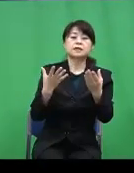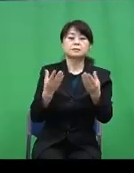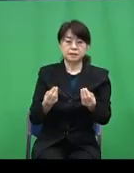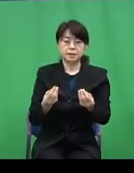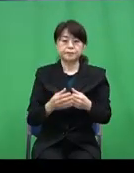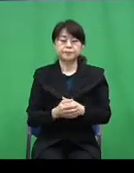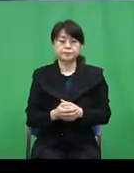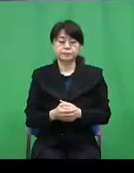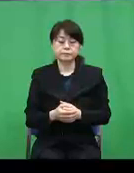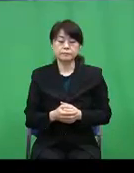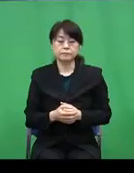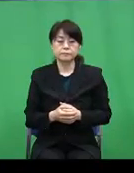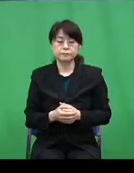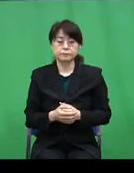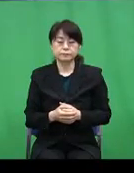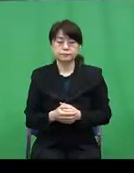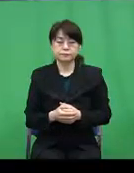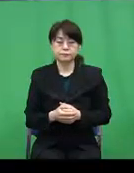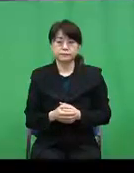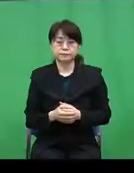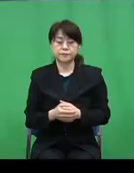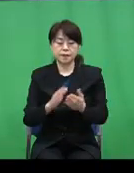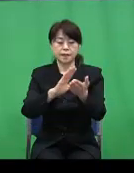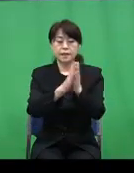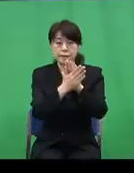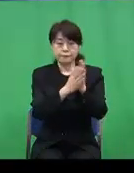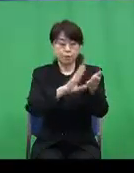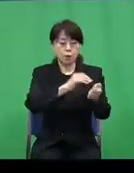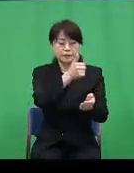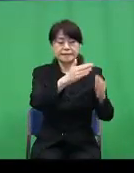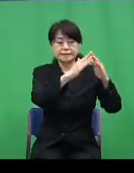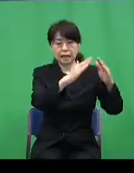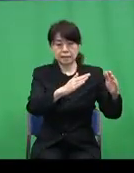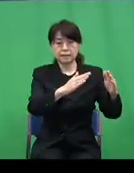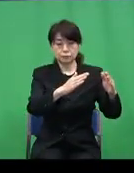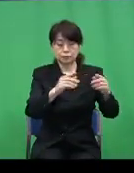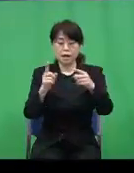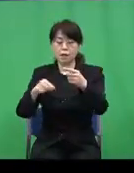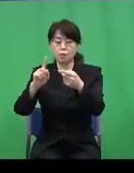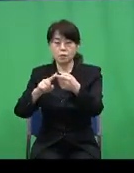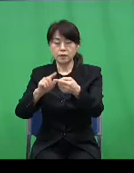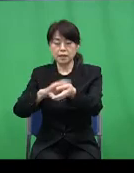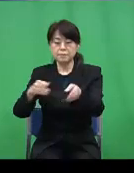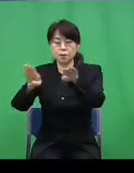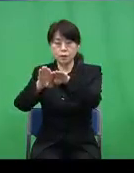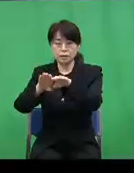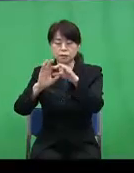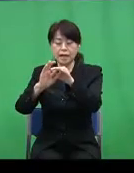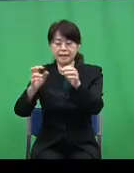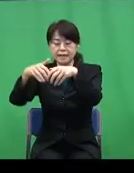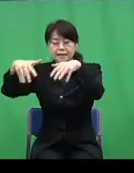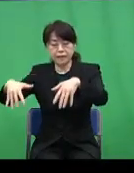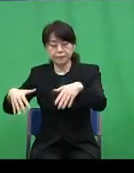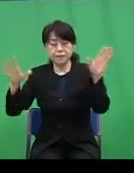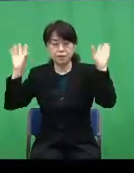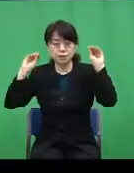もいただいておりますので、まず県の医師会とかですね、公的病院等の関係機関に情